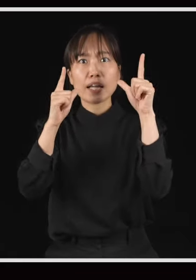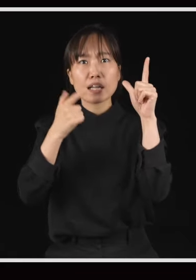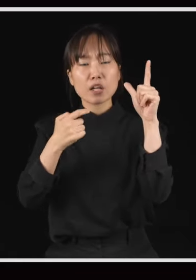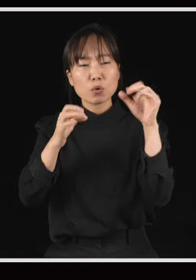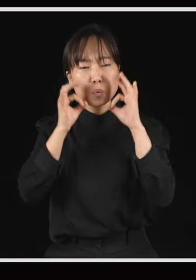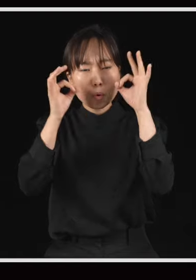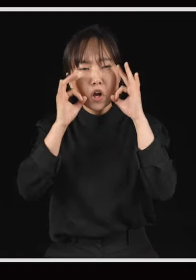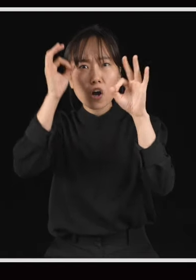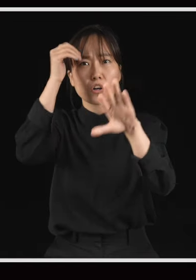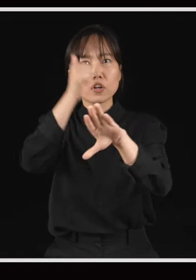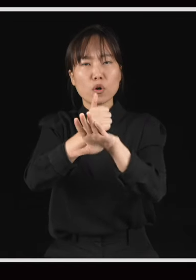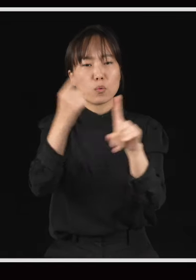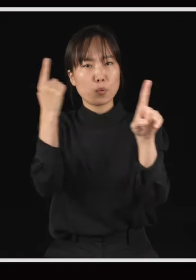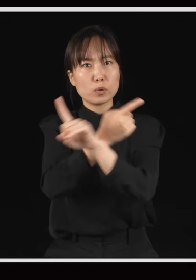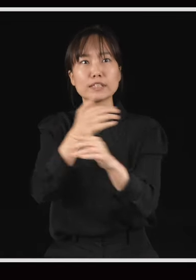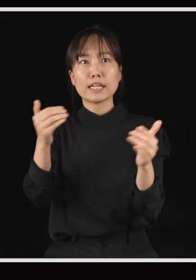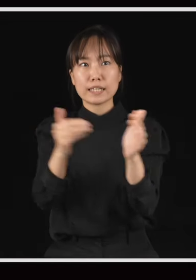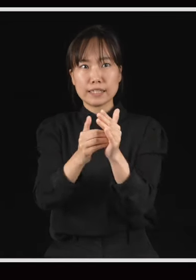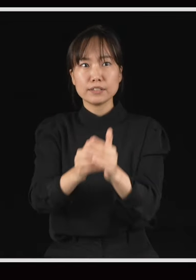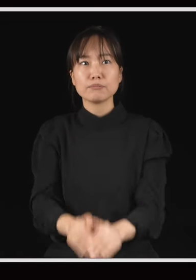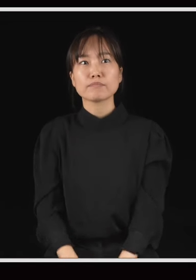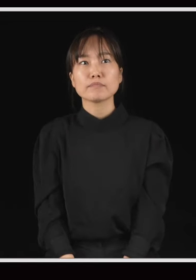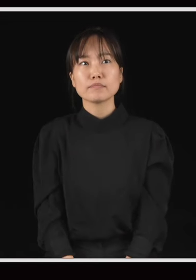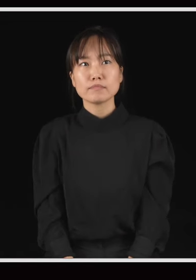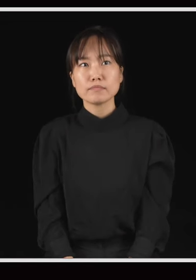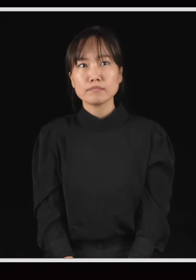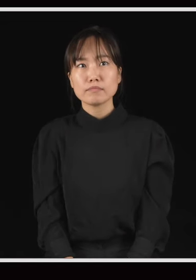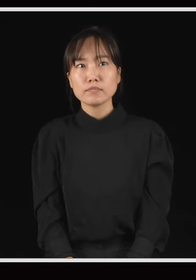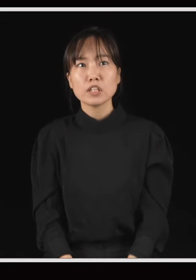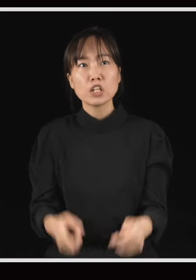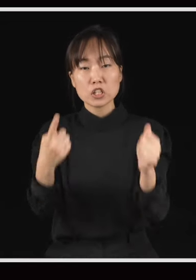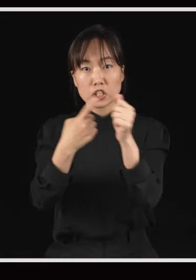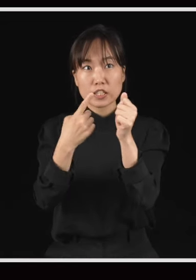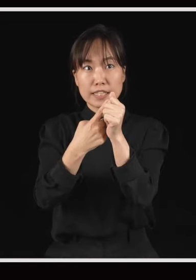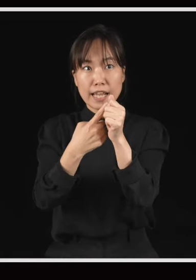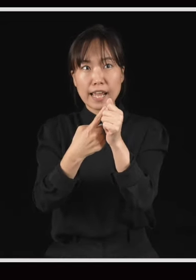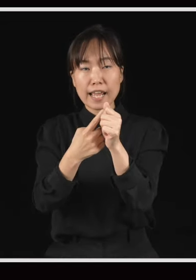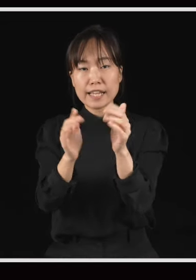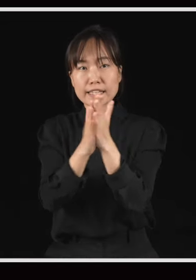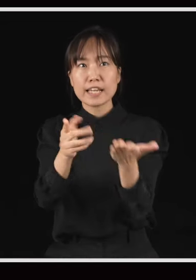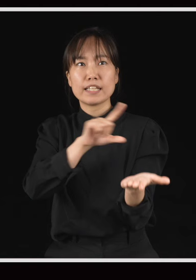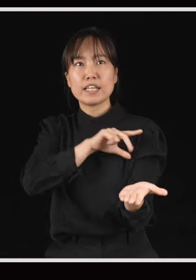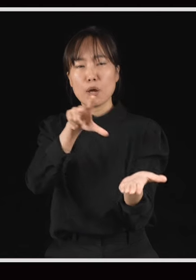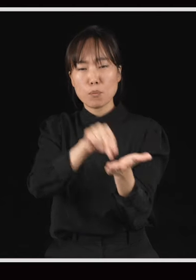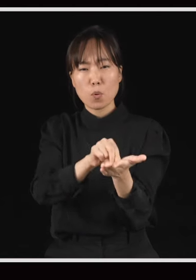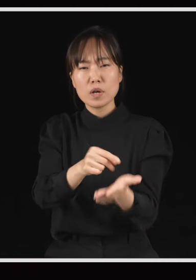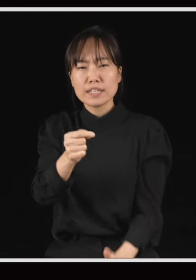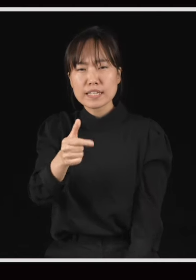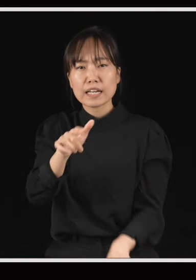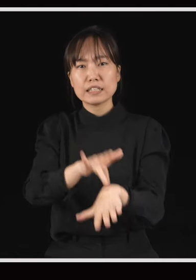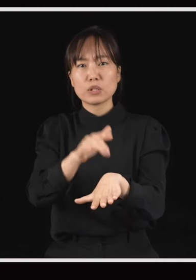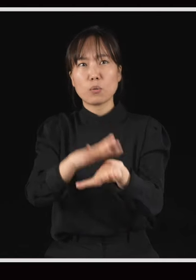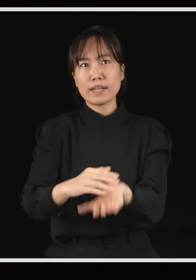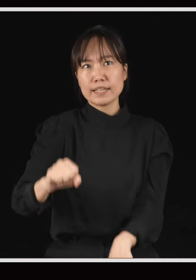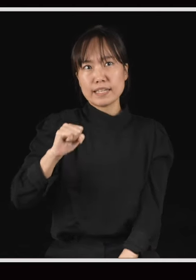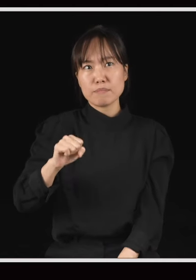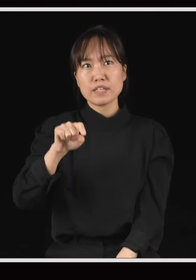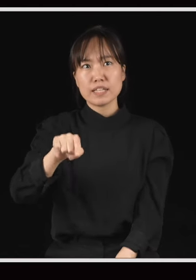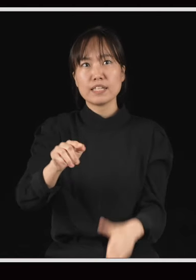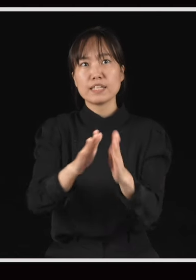많이 좋아지더라고요. 자, 첫 번째는 이게 아주 작은 습관의 힘이라는 베스트셀러 책이 있어요. 이 책에